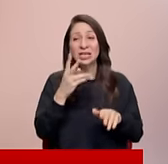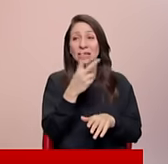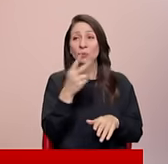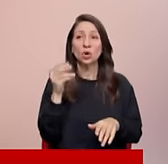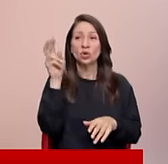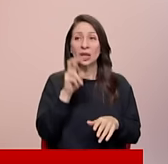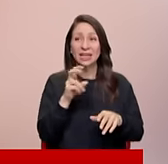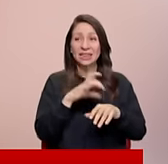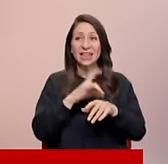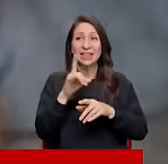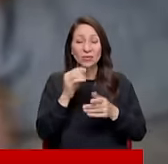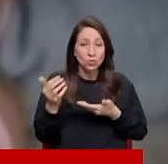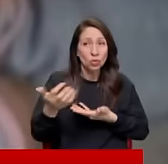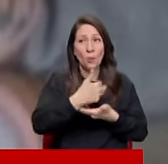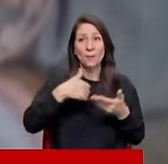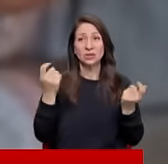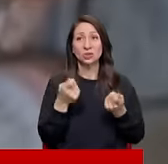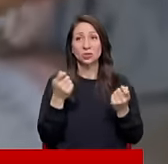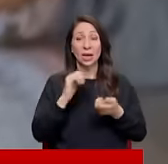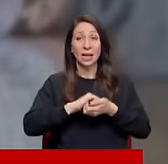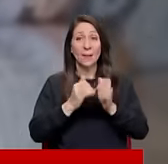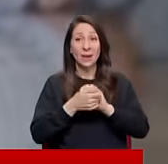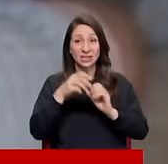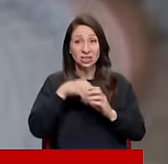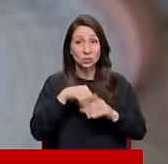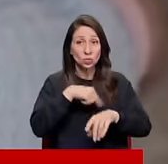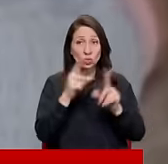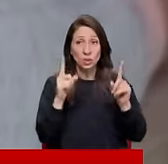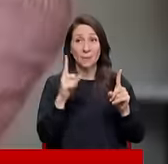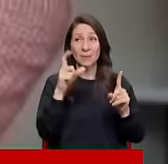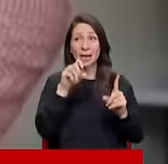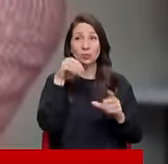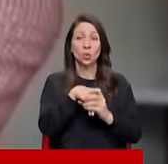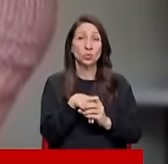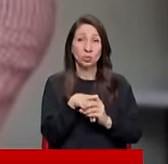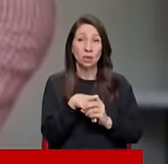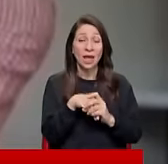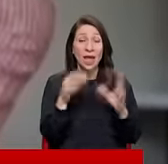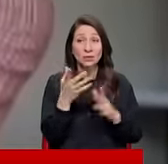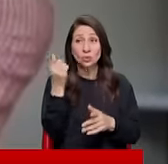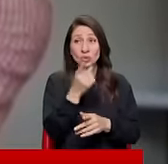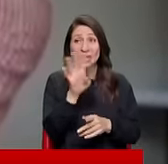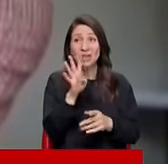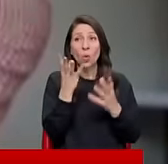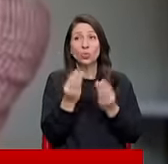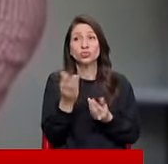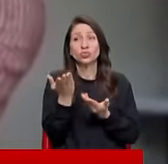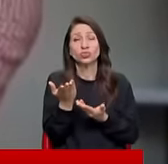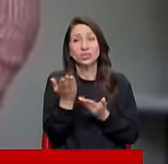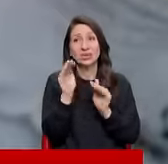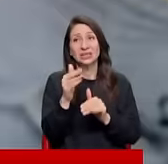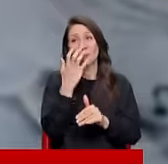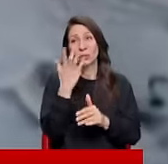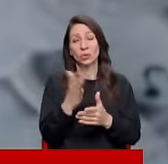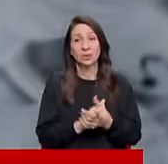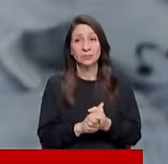milyon dolarlık tedaviye ulaşabilmeye çalışıyor. Kampanya için tanınan süre bir ay içinde dolacak. Henüz %40'ına ulaşabildiler. Destek